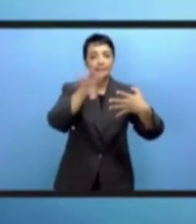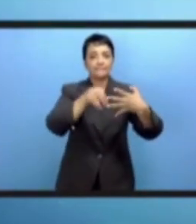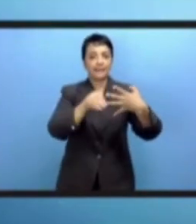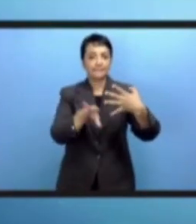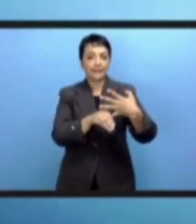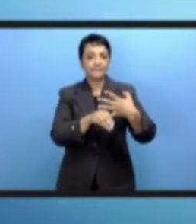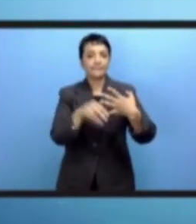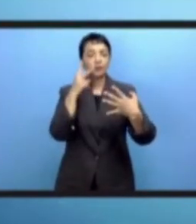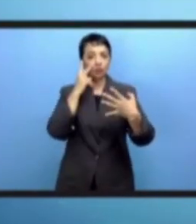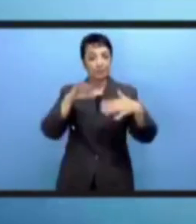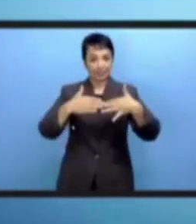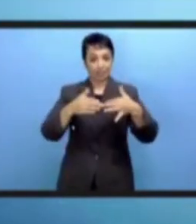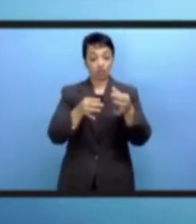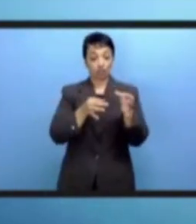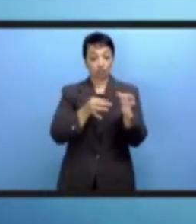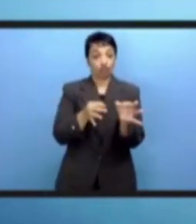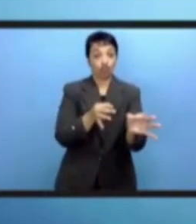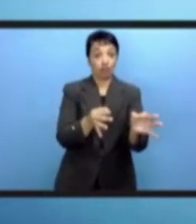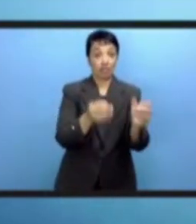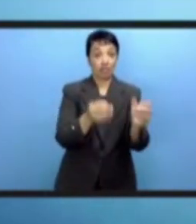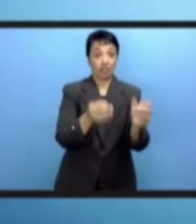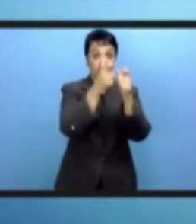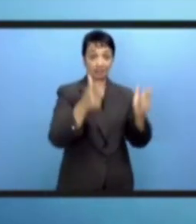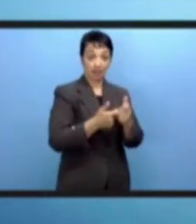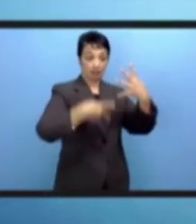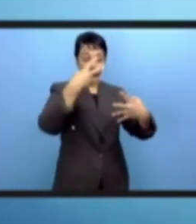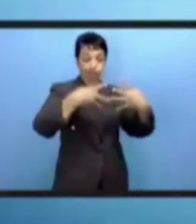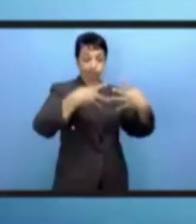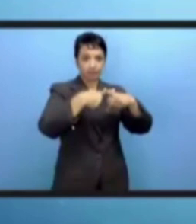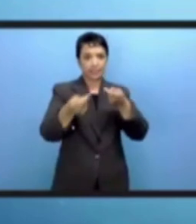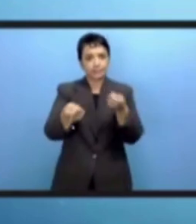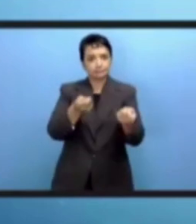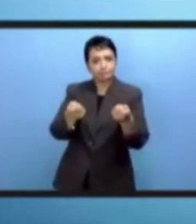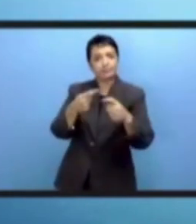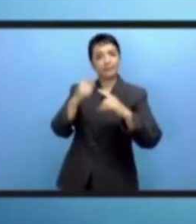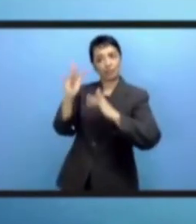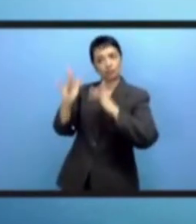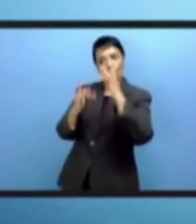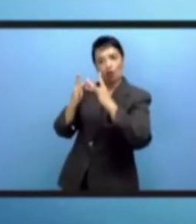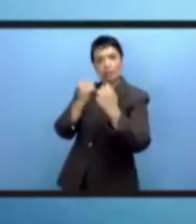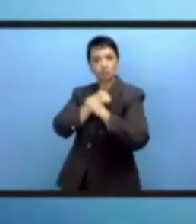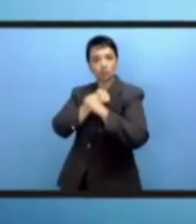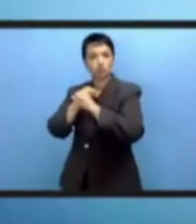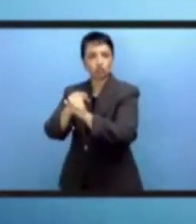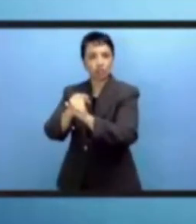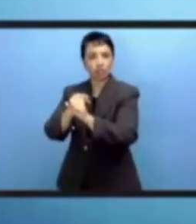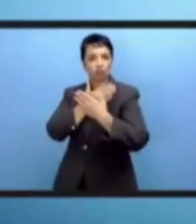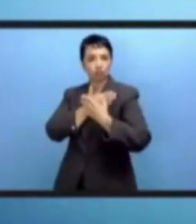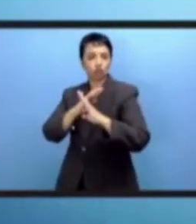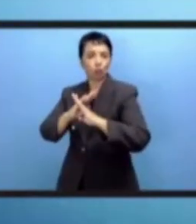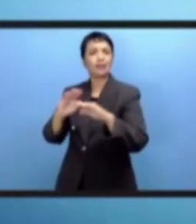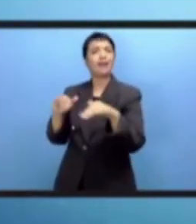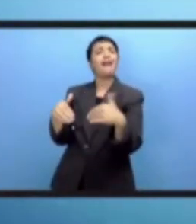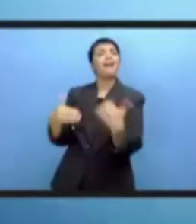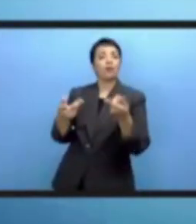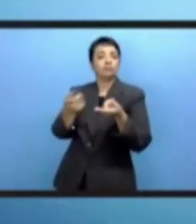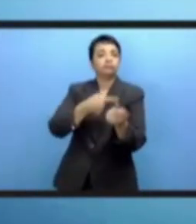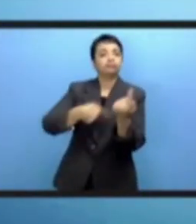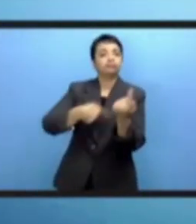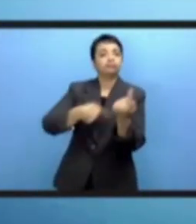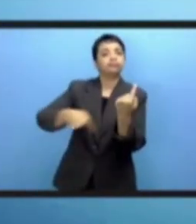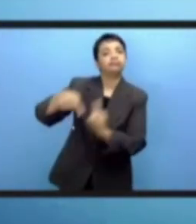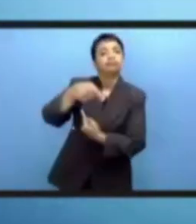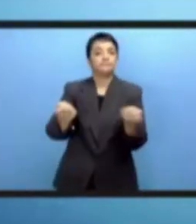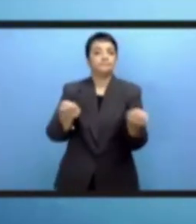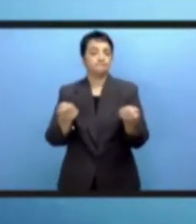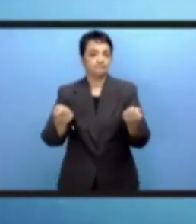Поэтому особую важность приобретают вопросы владения этими данными. Кому они принадлежат? Кто их